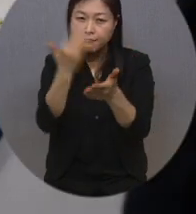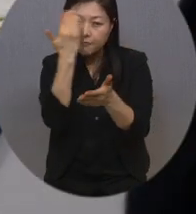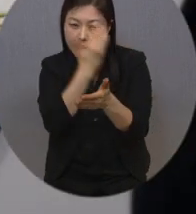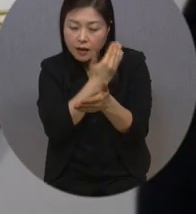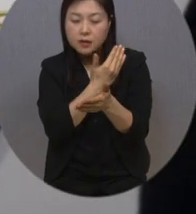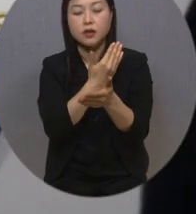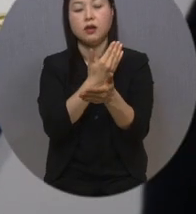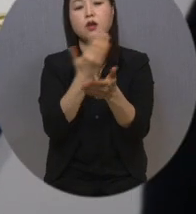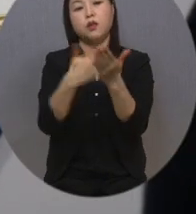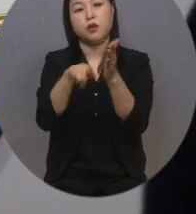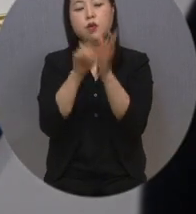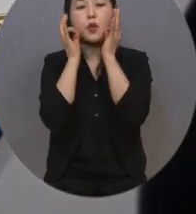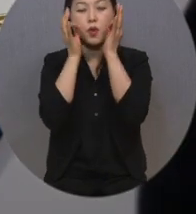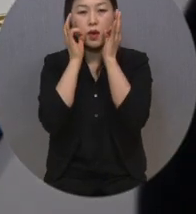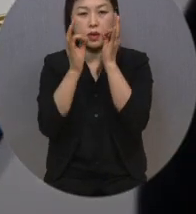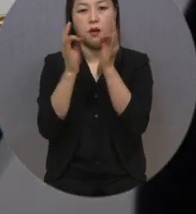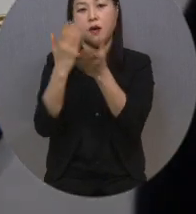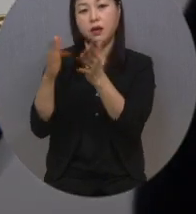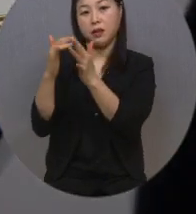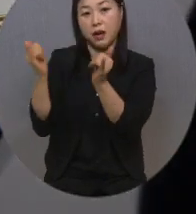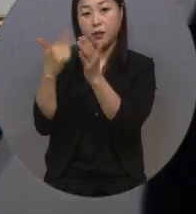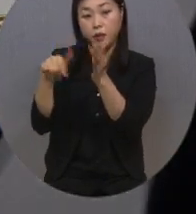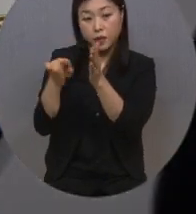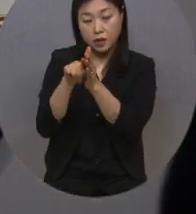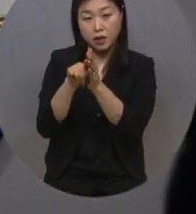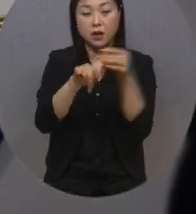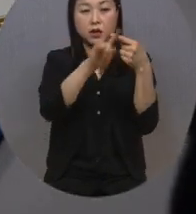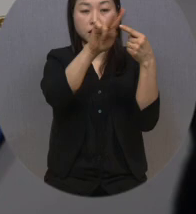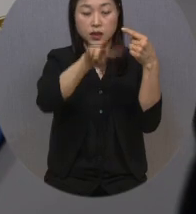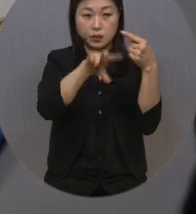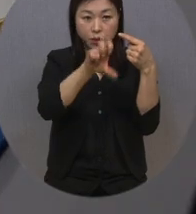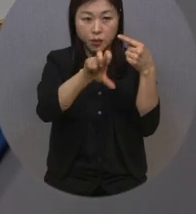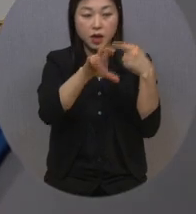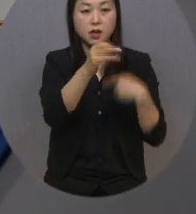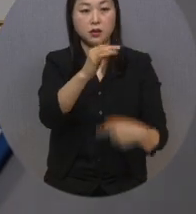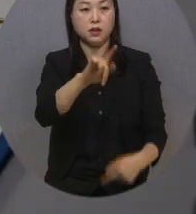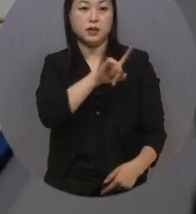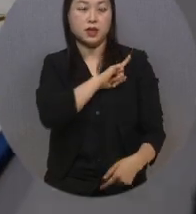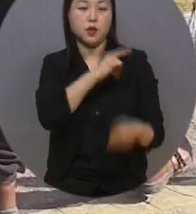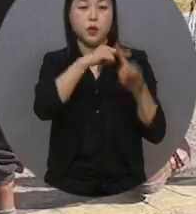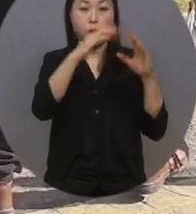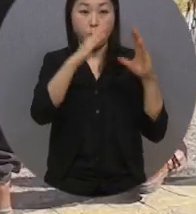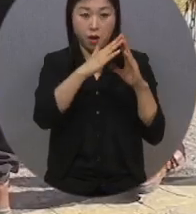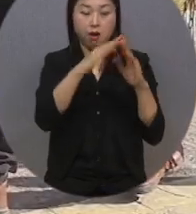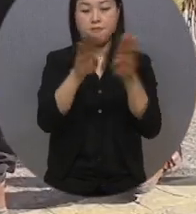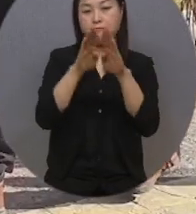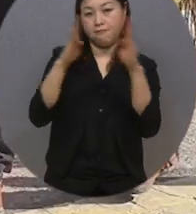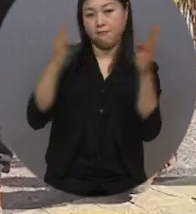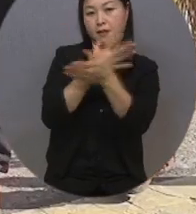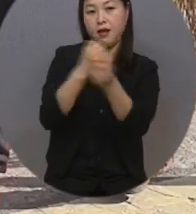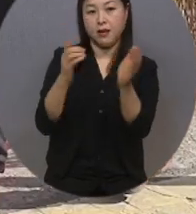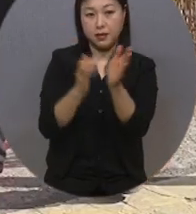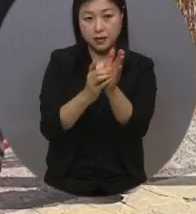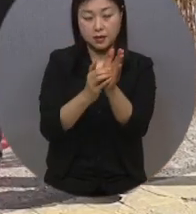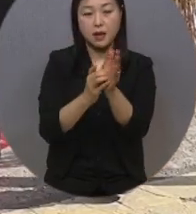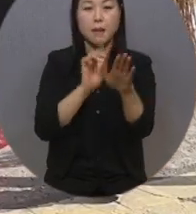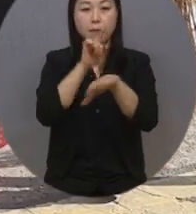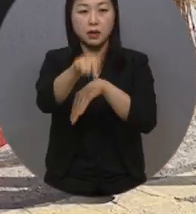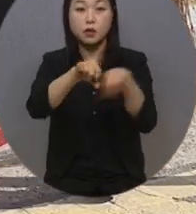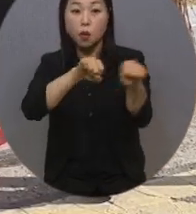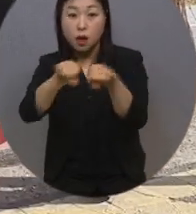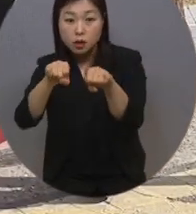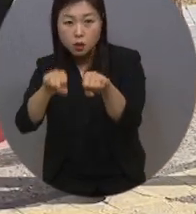지난 25일 여천제일교회와 시설개방 업무 협약을 맺었습니다. 5개 근무와 육체 노동이